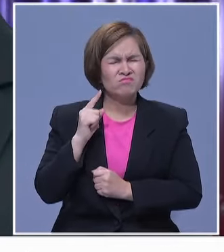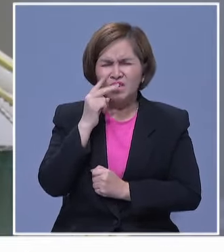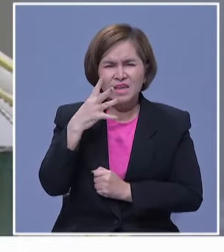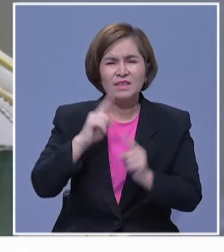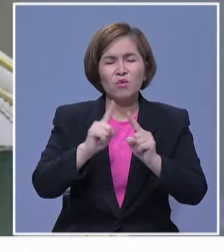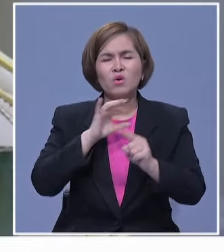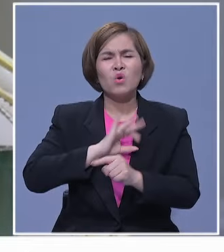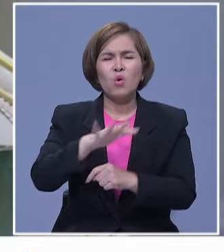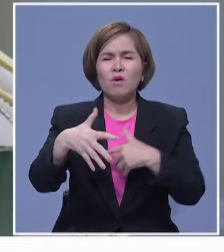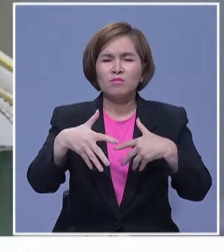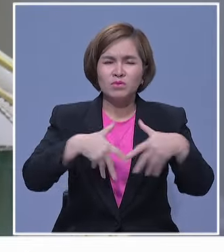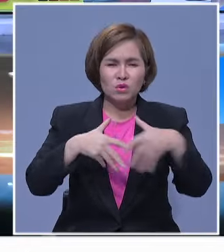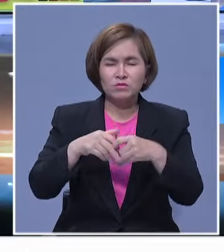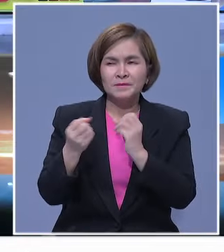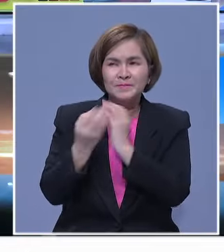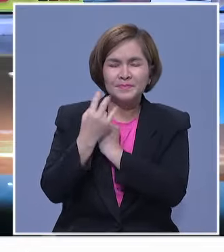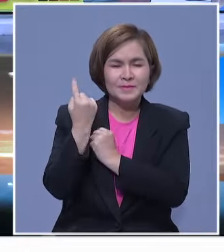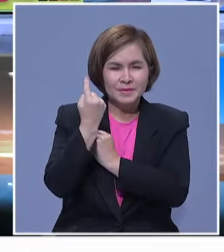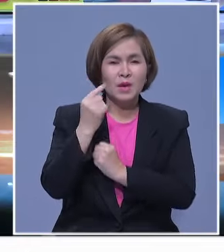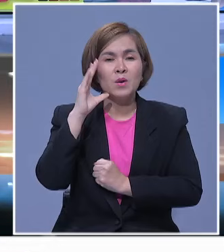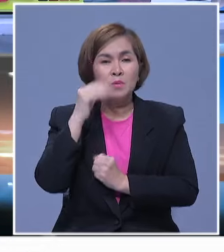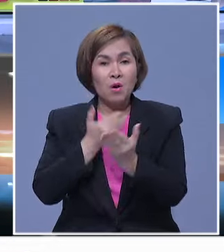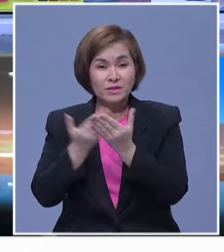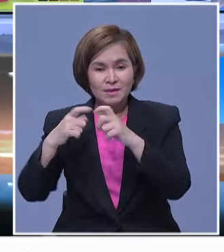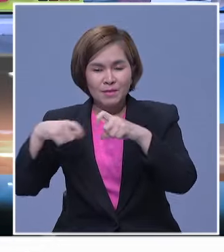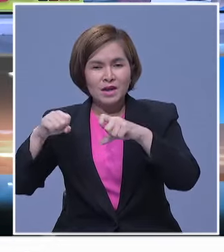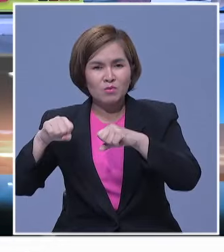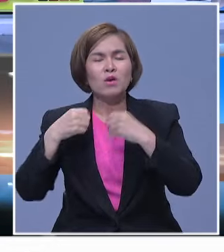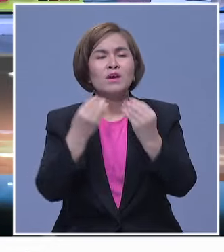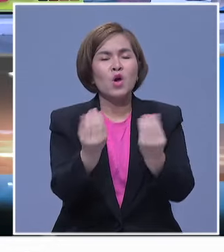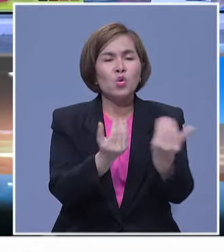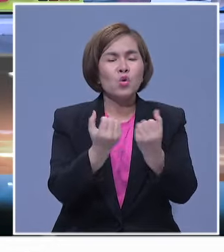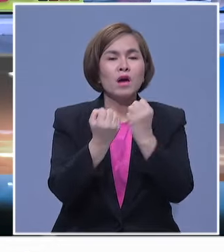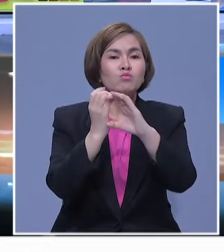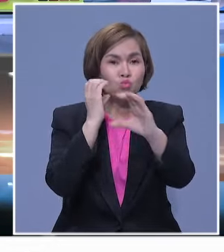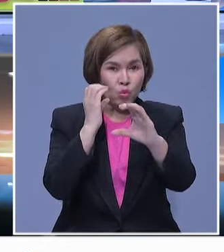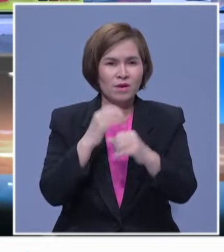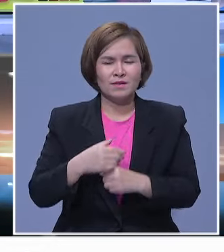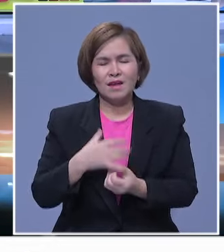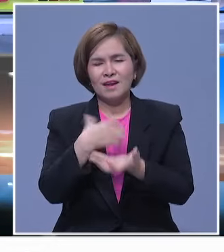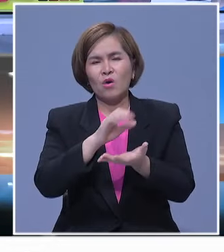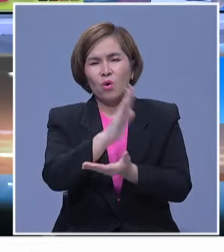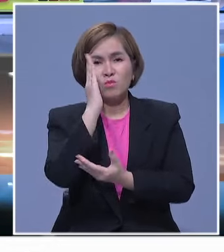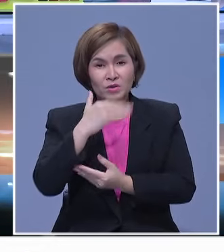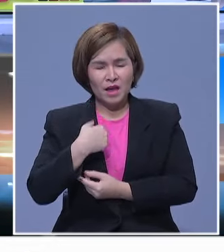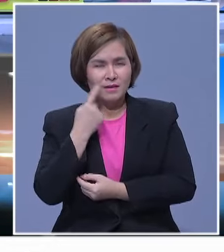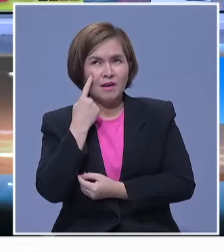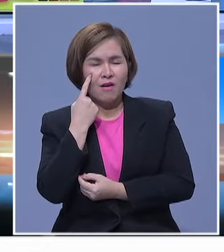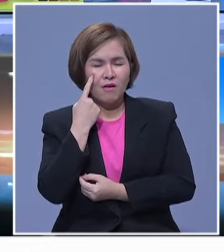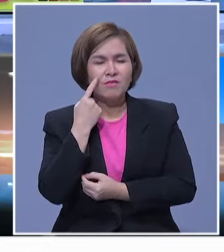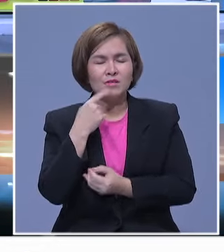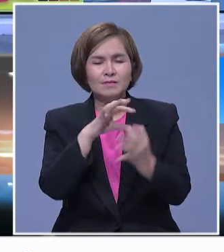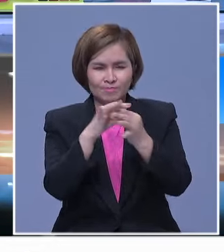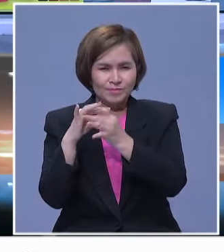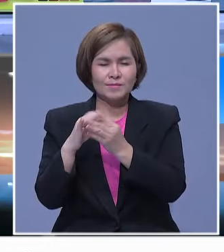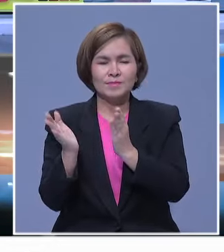านั้นเอง อันนี้ก็คือพ่อซื้อใบขับขี่ให้ลูกสาวมาขับรถบัสอันนี้คุณไพศาลพูดนะเราไม่ได้พูดนะ ภาพตามเลย ทีนี้อีกประเด็น